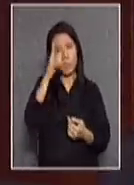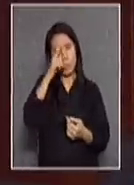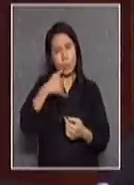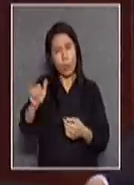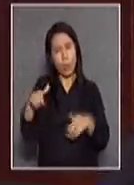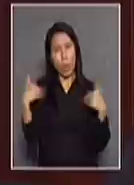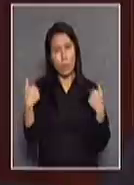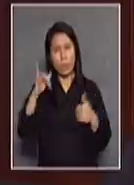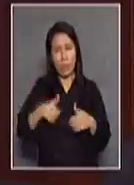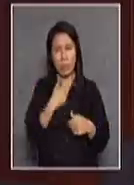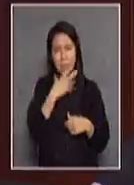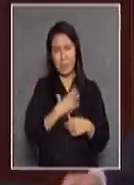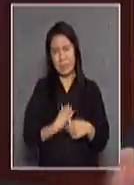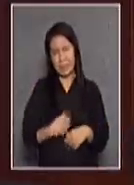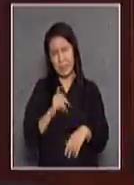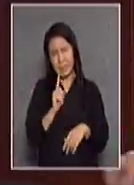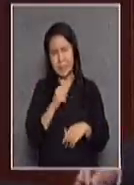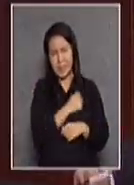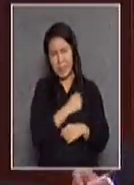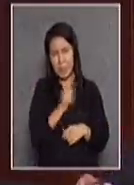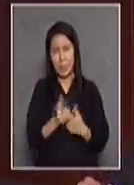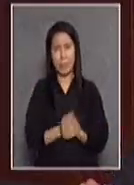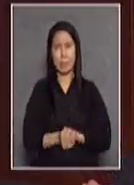開心，回來又這麼辛苦的呢？